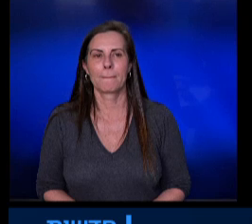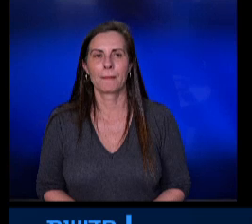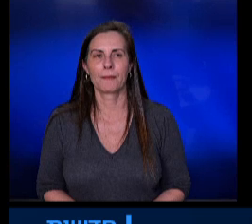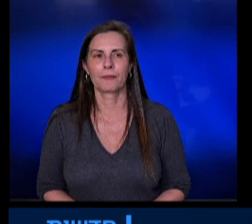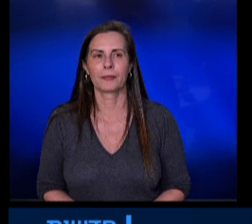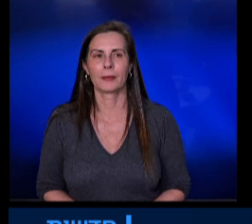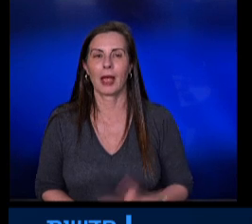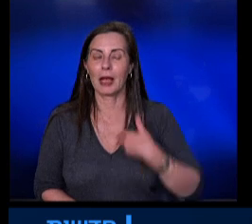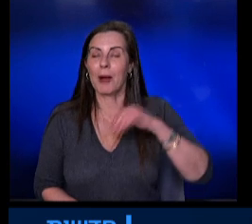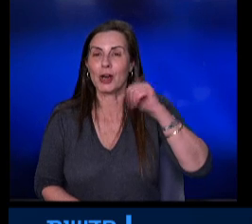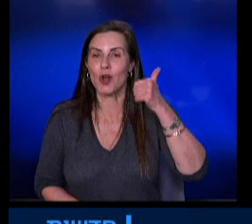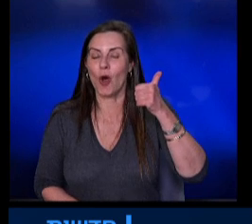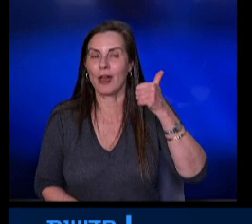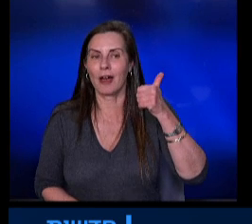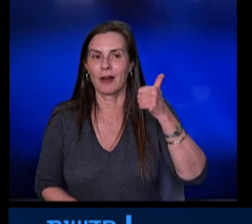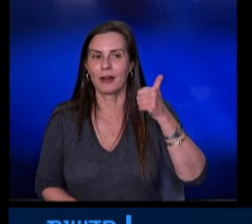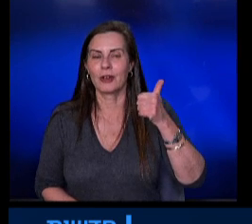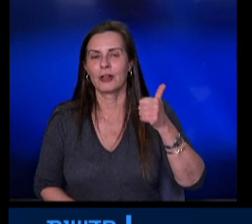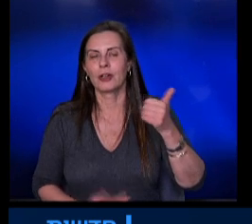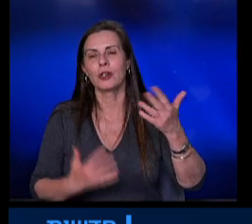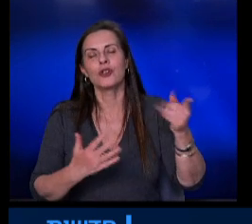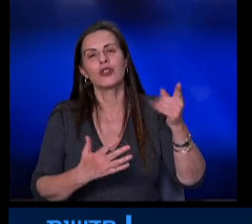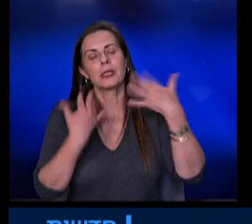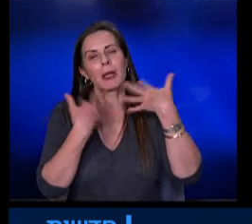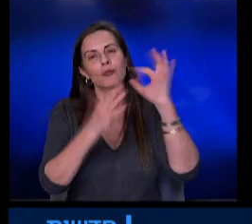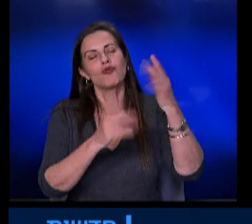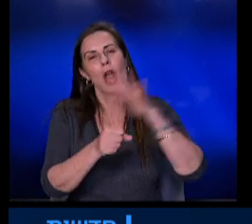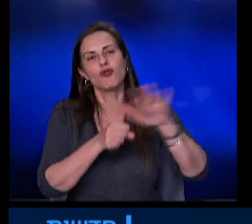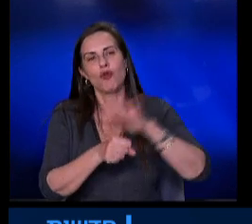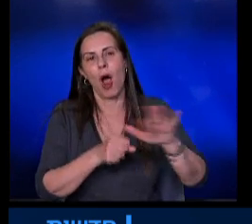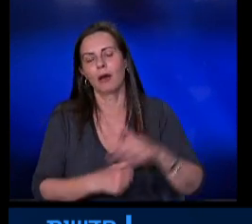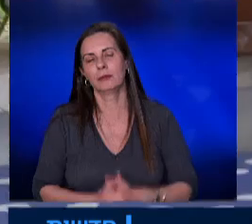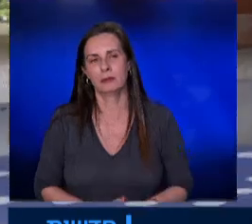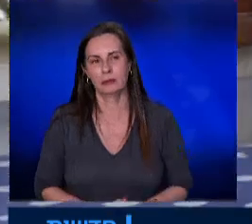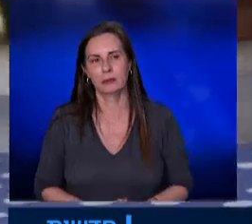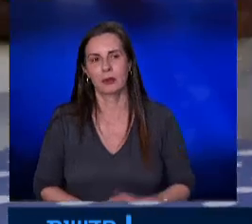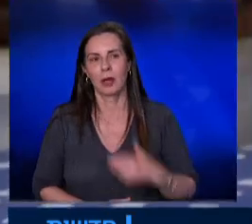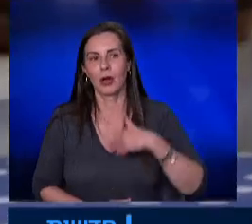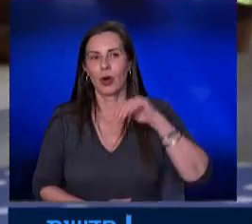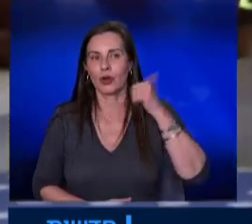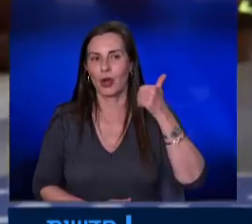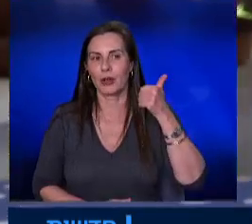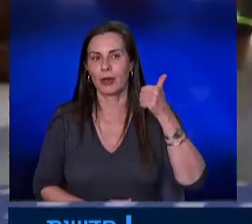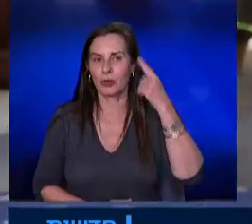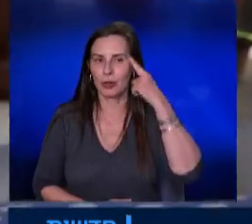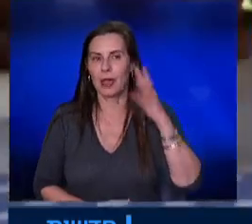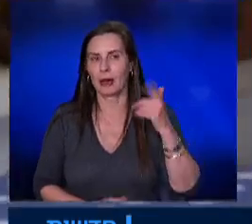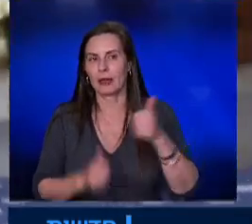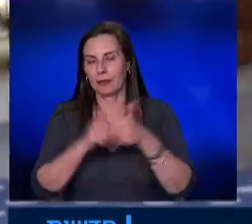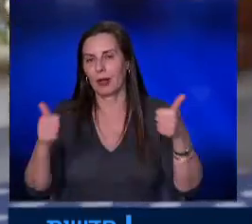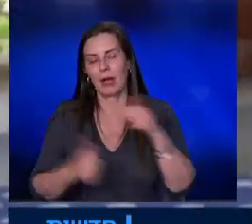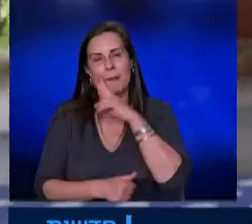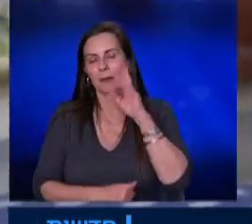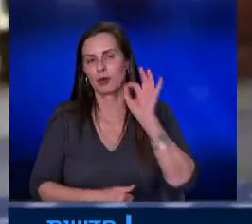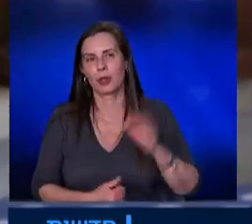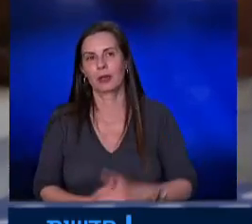אני גם הראשונה והיחידה שהיא סיפרה לי את סיפור השואה שלה. ואני זאת הראשונה שיודעת איך היא נפרדה מאמא